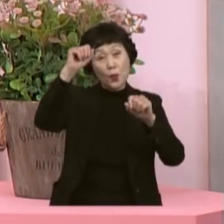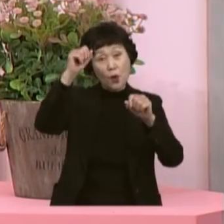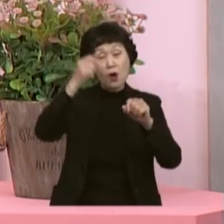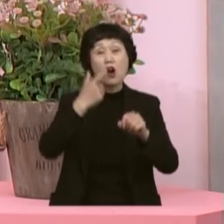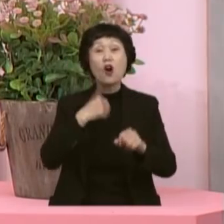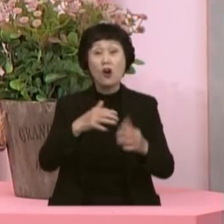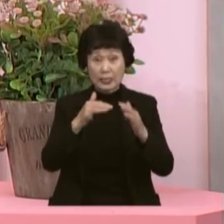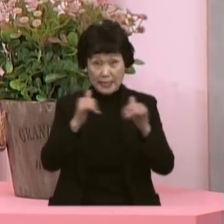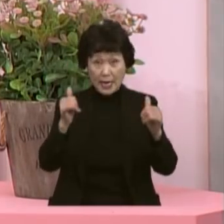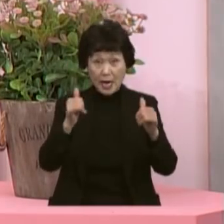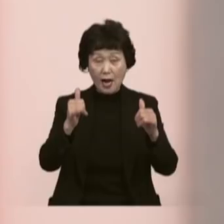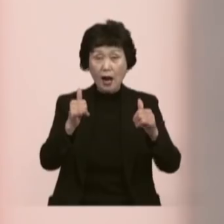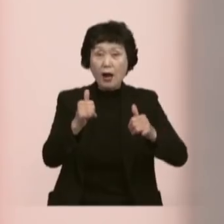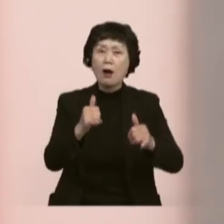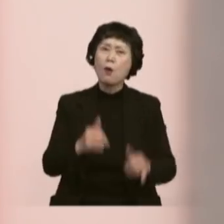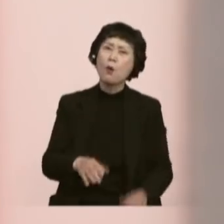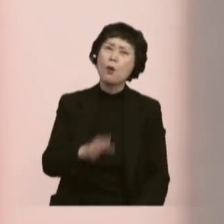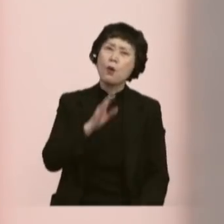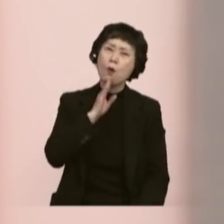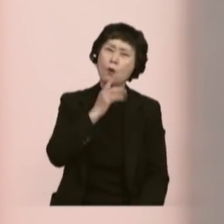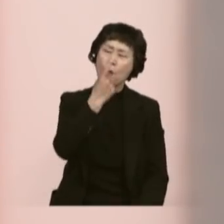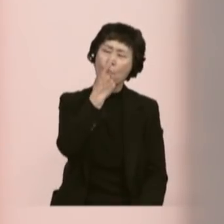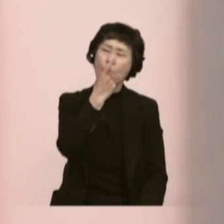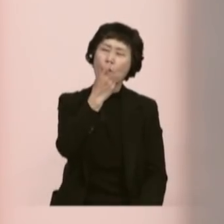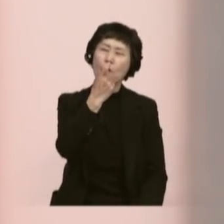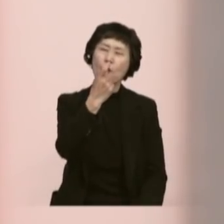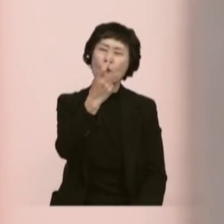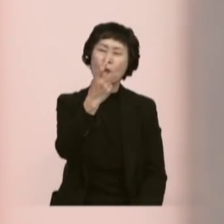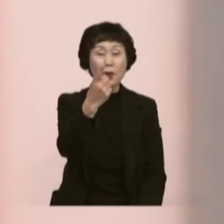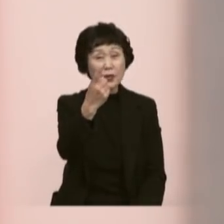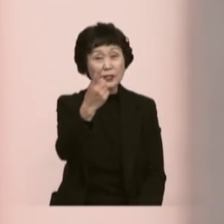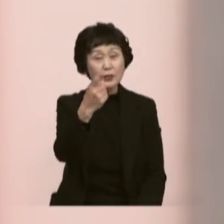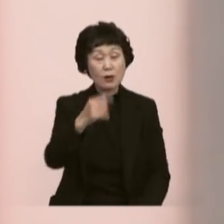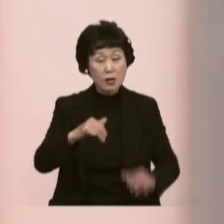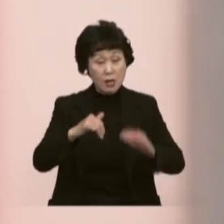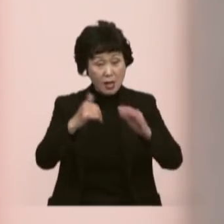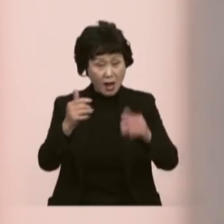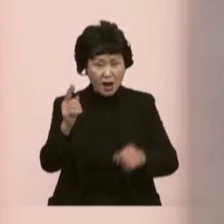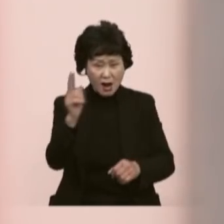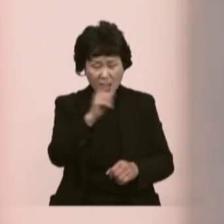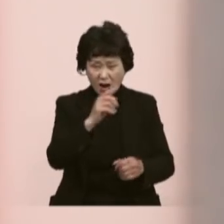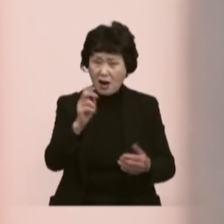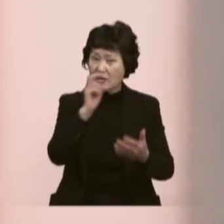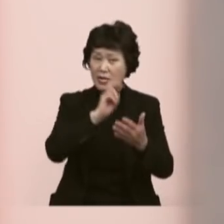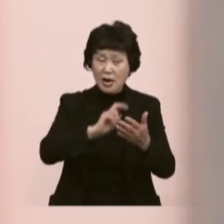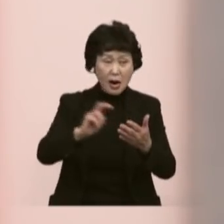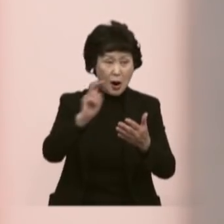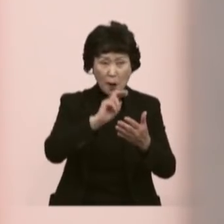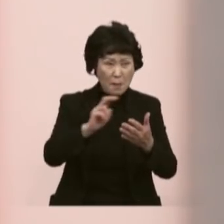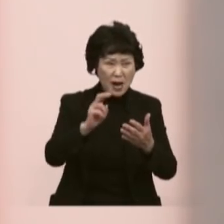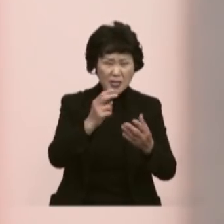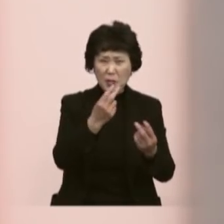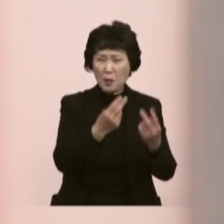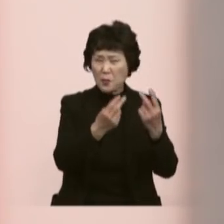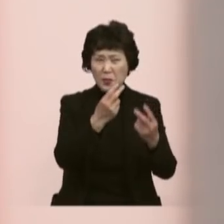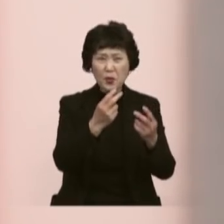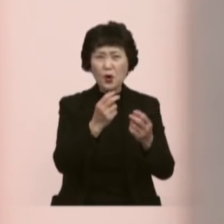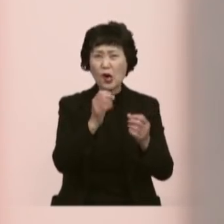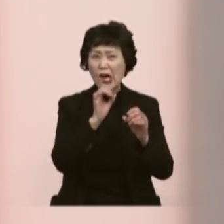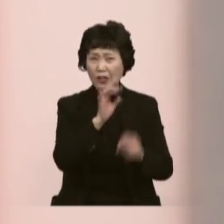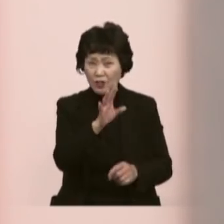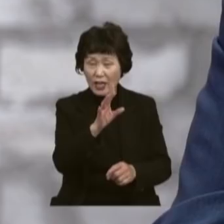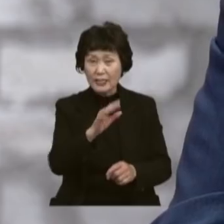안 되겠다. 정말 멋있고 세상에 어떤 음악도 쫓아올 수 없는 최고의 음악을